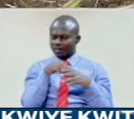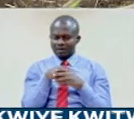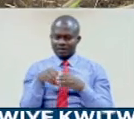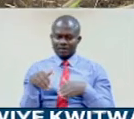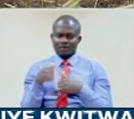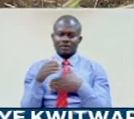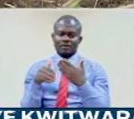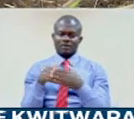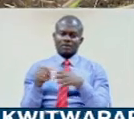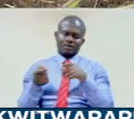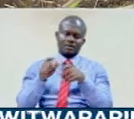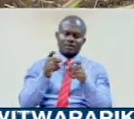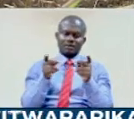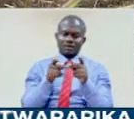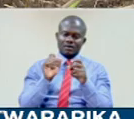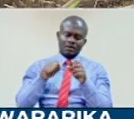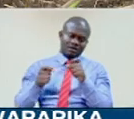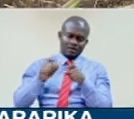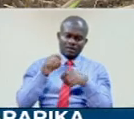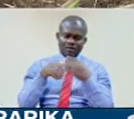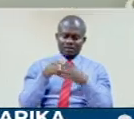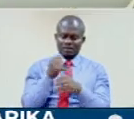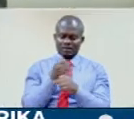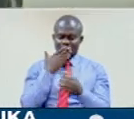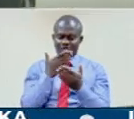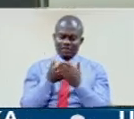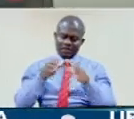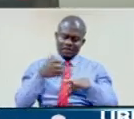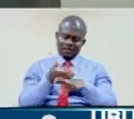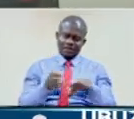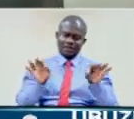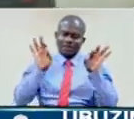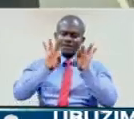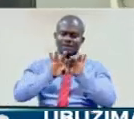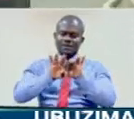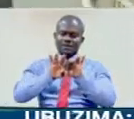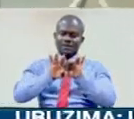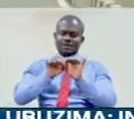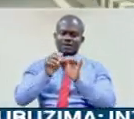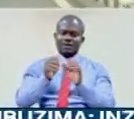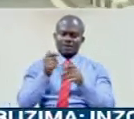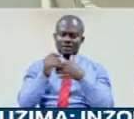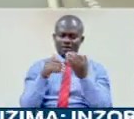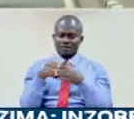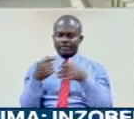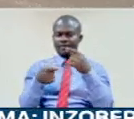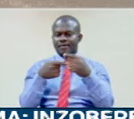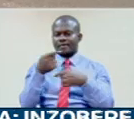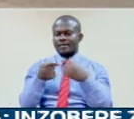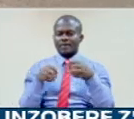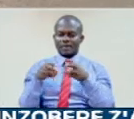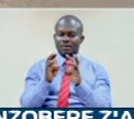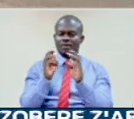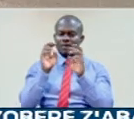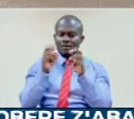n'ibiyaga no kongera aboneka ndetse no kunoza ubucukuzi bw'amabuye y'agaciro. Uru rugendo rurakomeje ku buryo